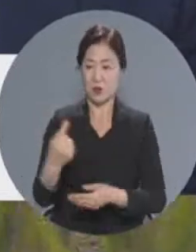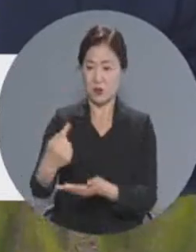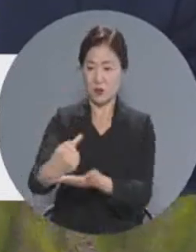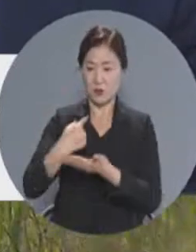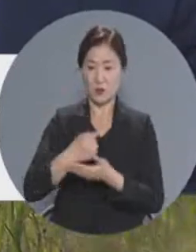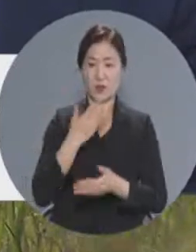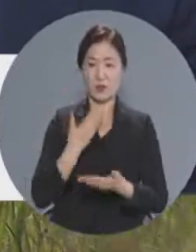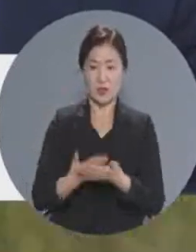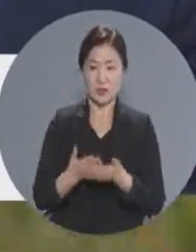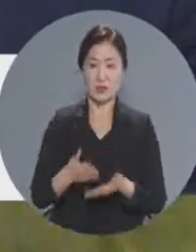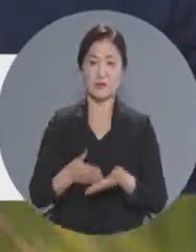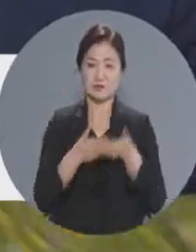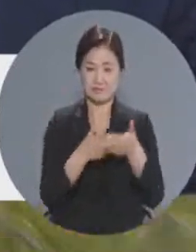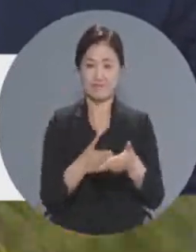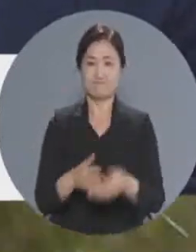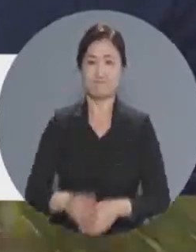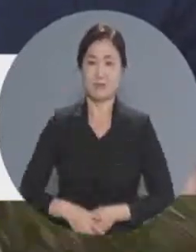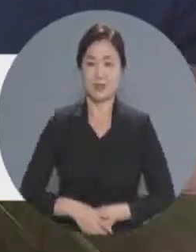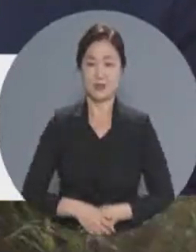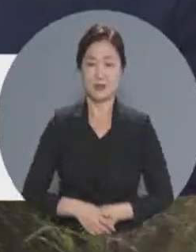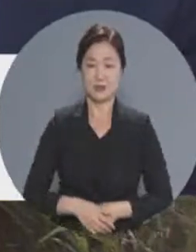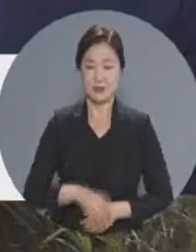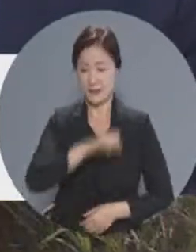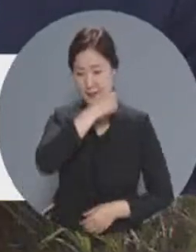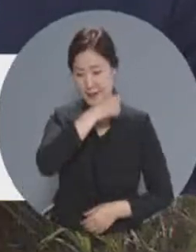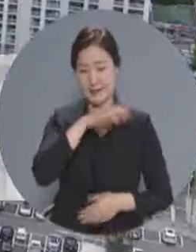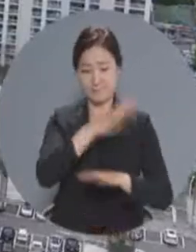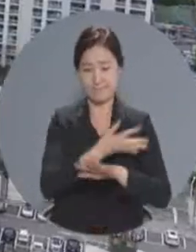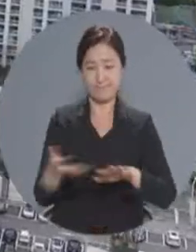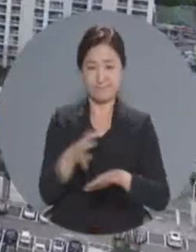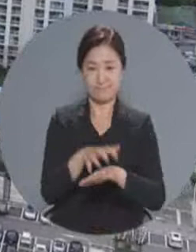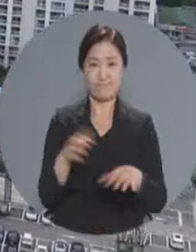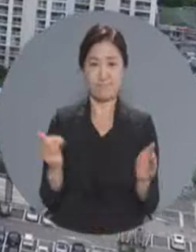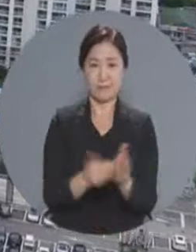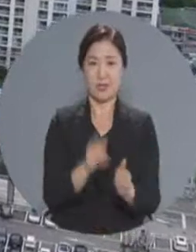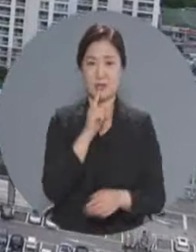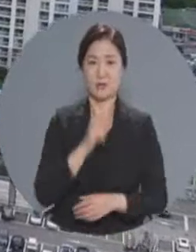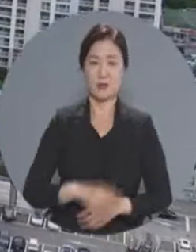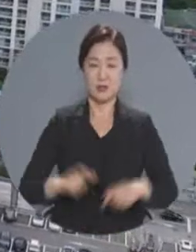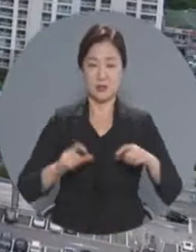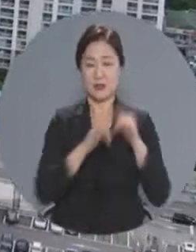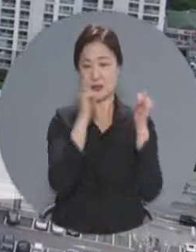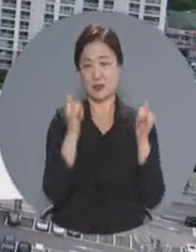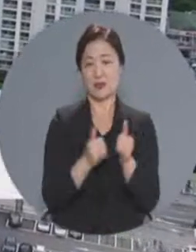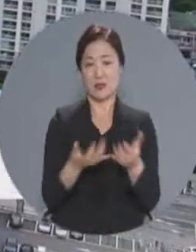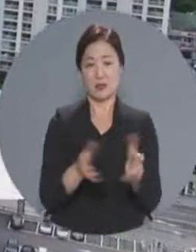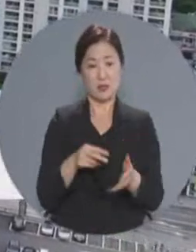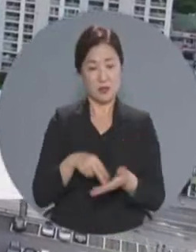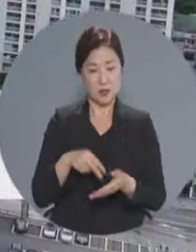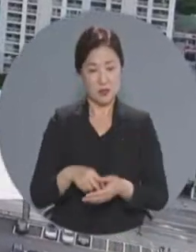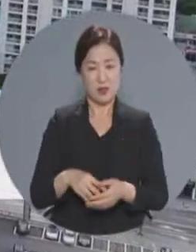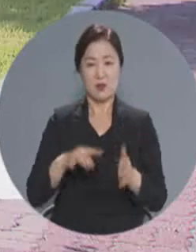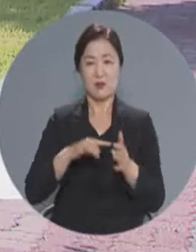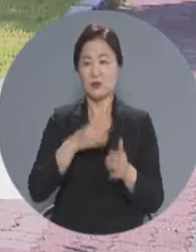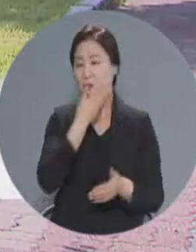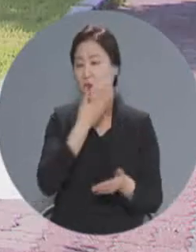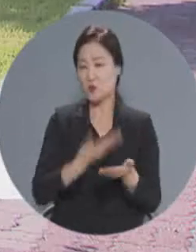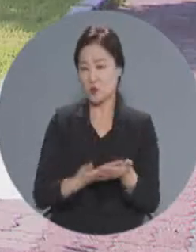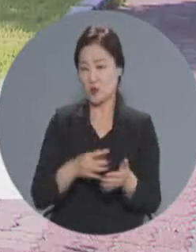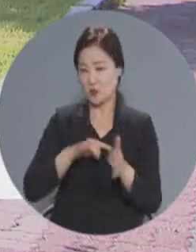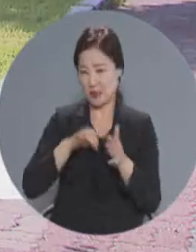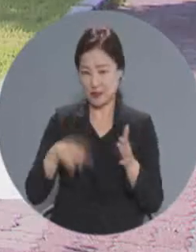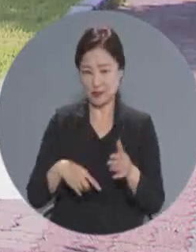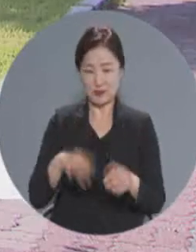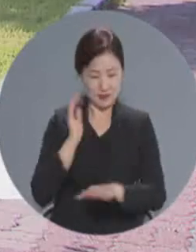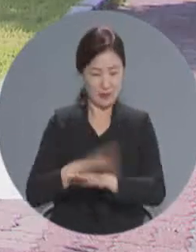달라고 그렇게 주문하면서 이제 예산을 편성해줬습니다. 지역 시민사회도 시민들의 소중한 세금이 광양시의